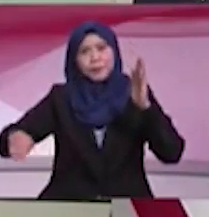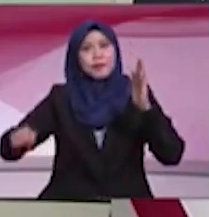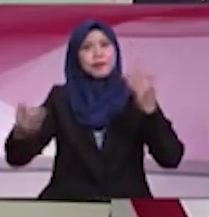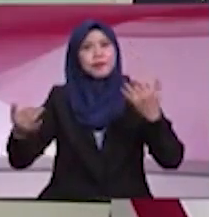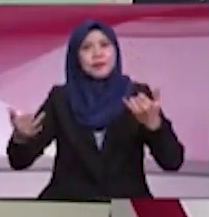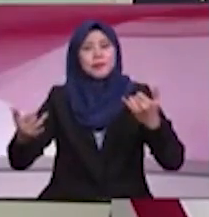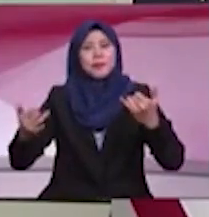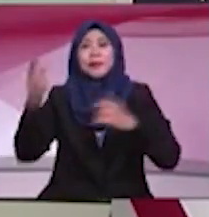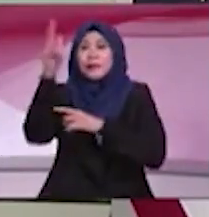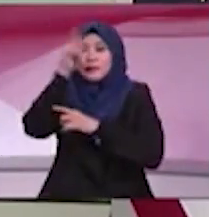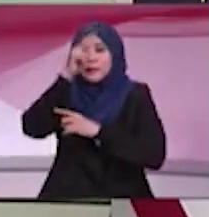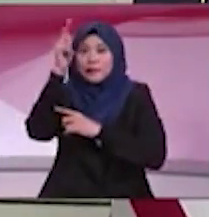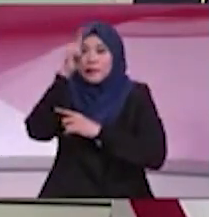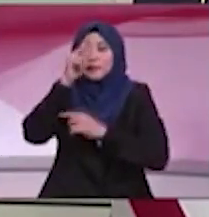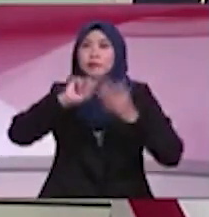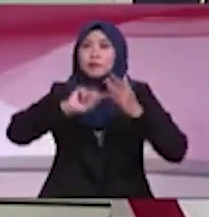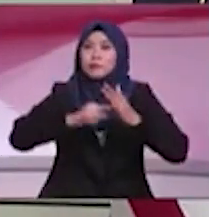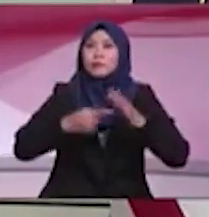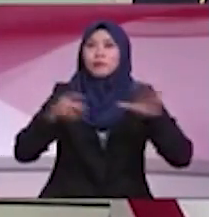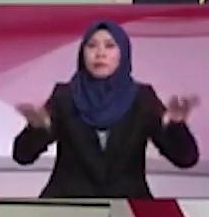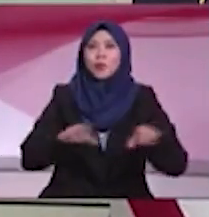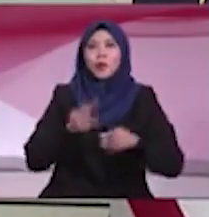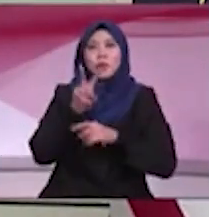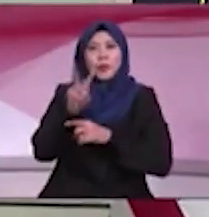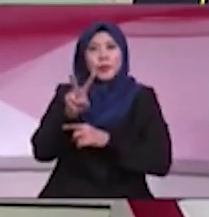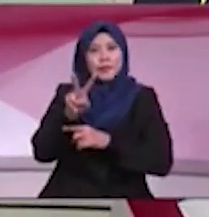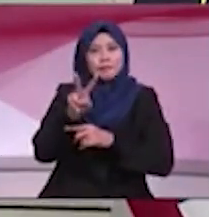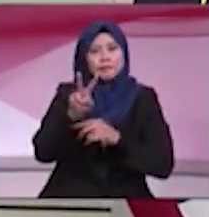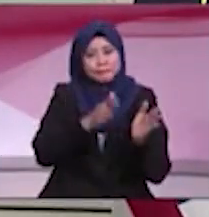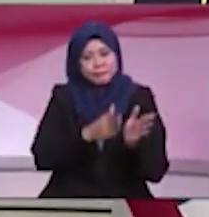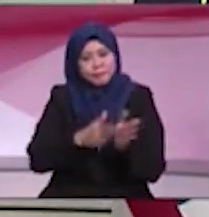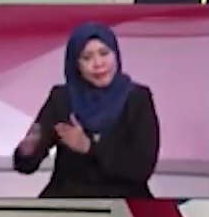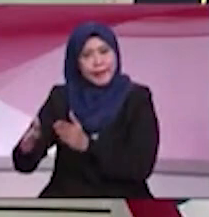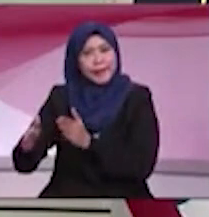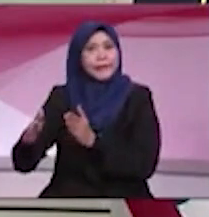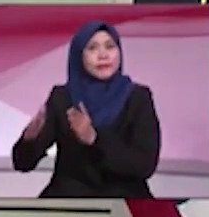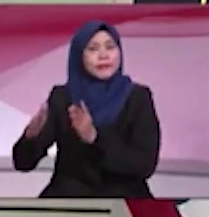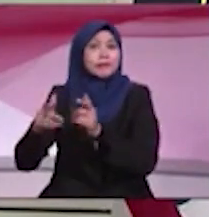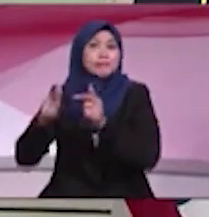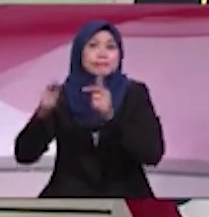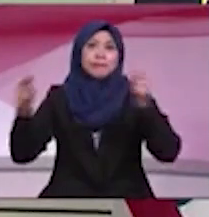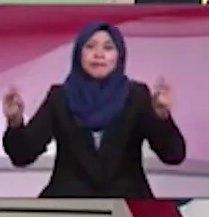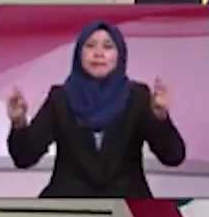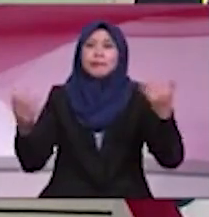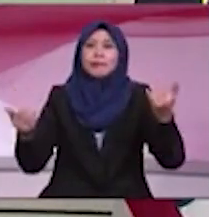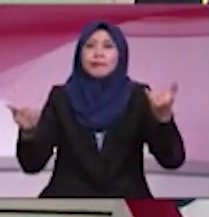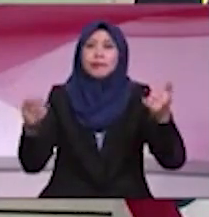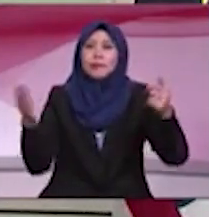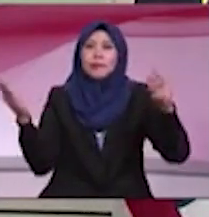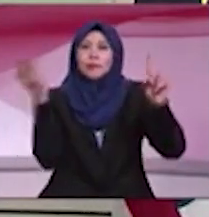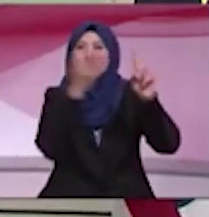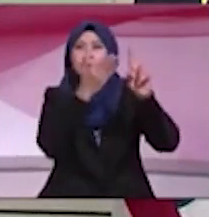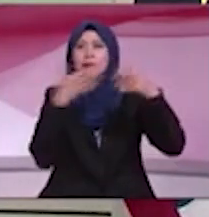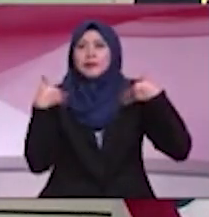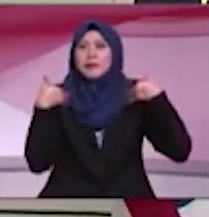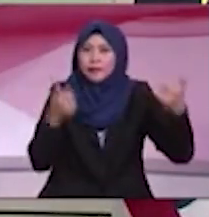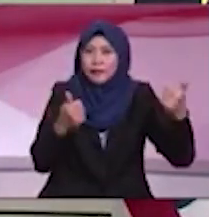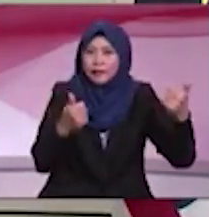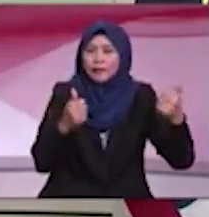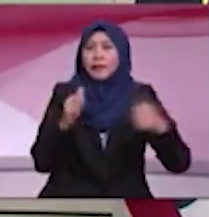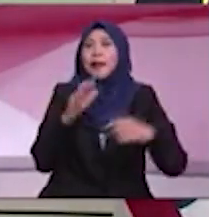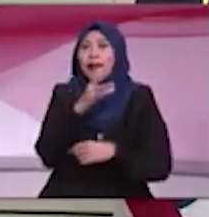Hai kerajaan telah pun melaksanakan Duo strategi besar yaitu berdasarkan kesehatan dan bukan